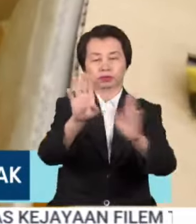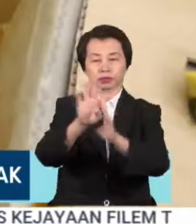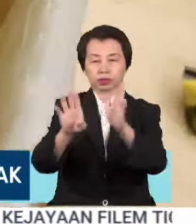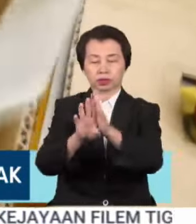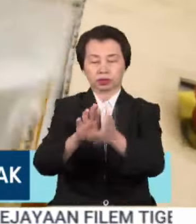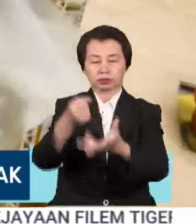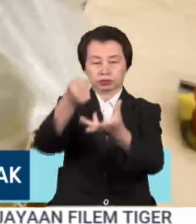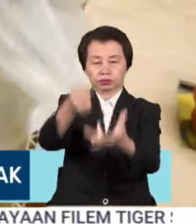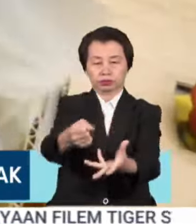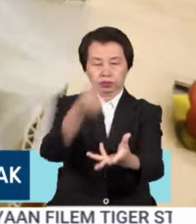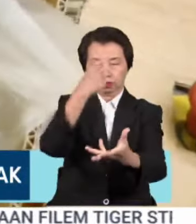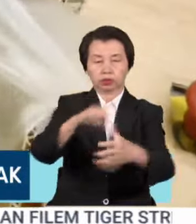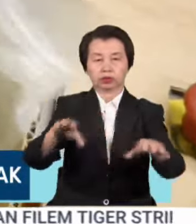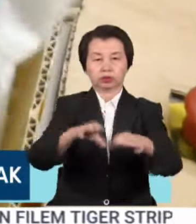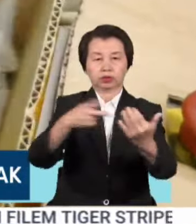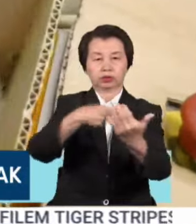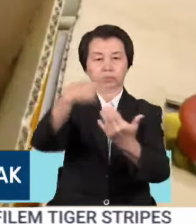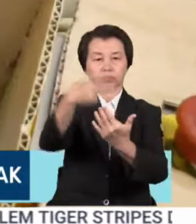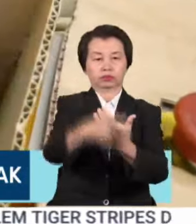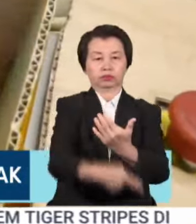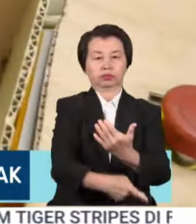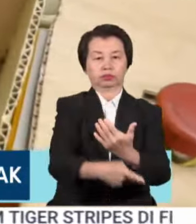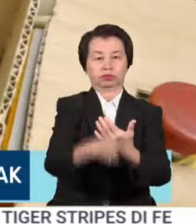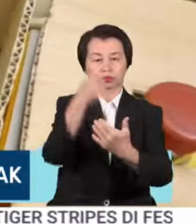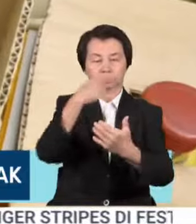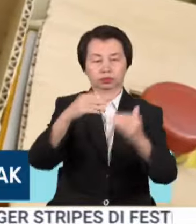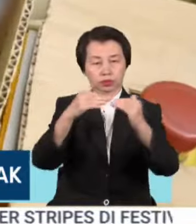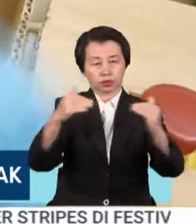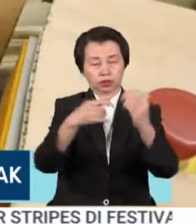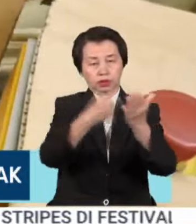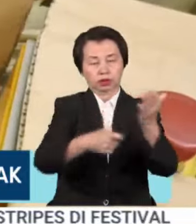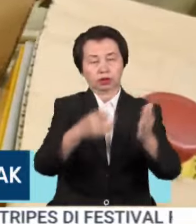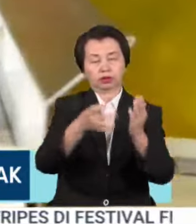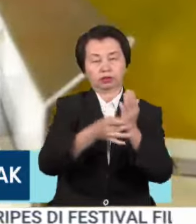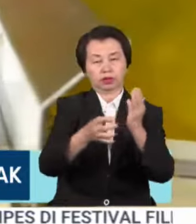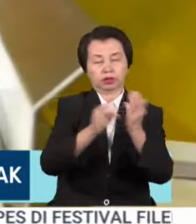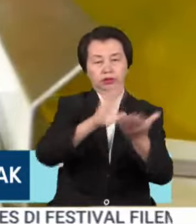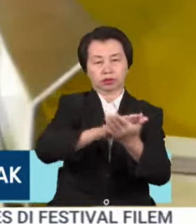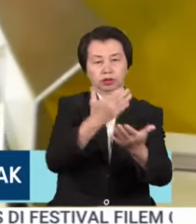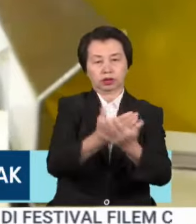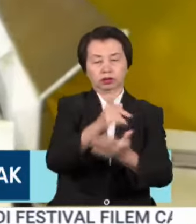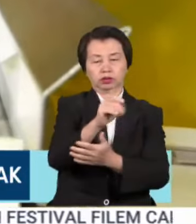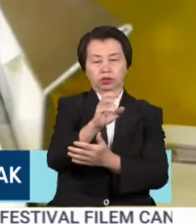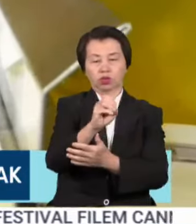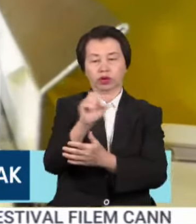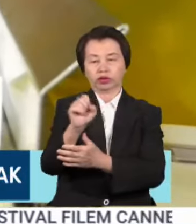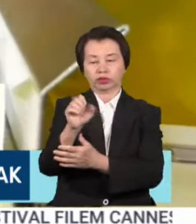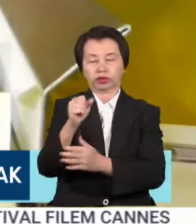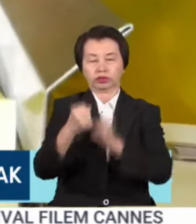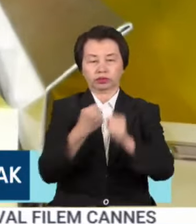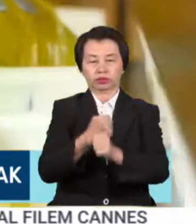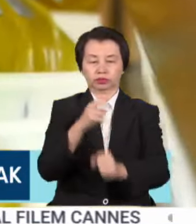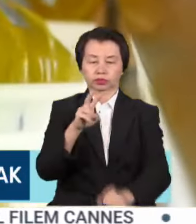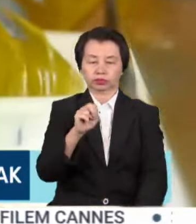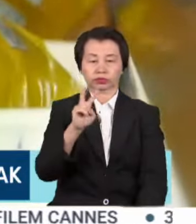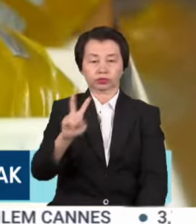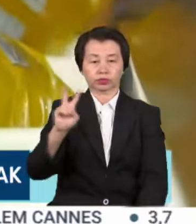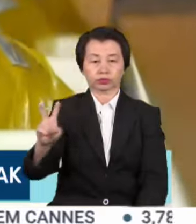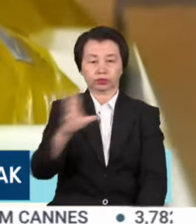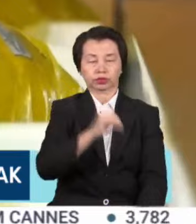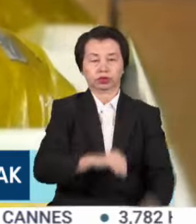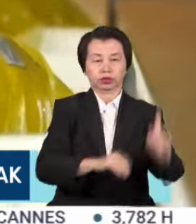RM2.42 bilion diperuntuk bagi melaksanakan program skim kestabilan harga minyak masak COSS pada 2022.